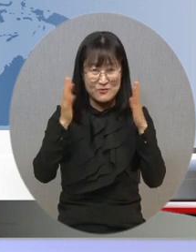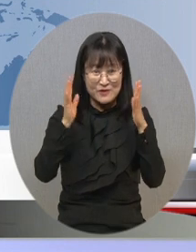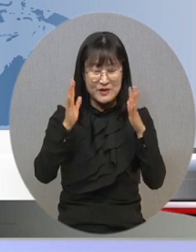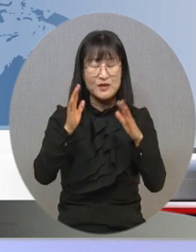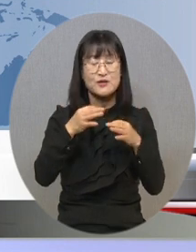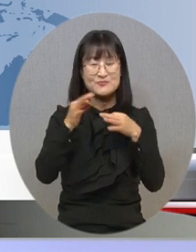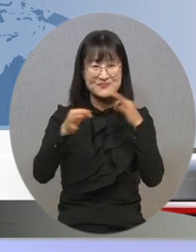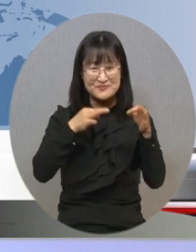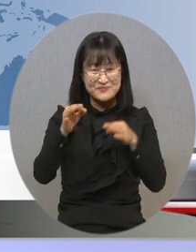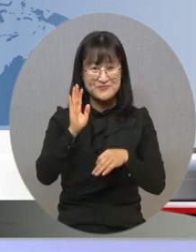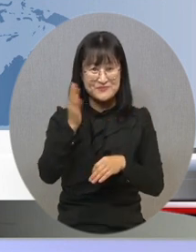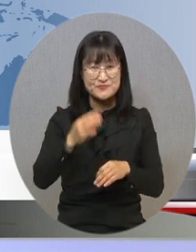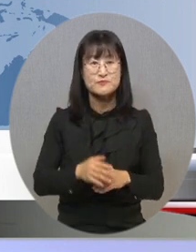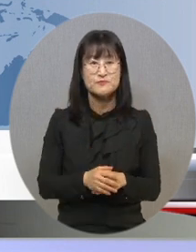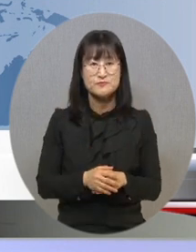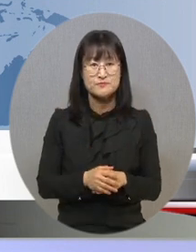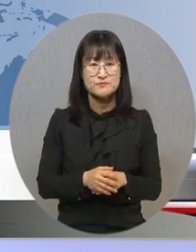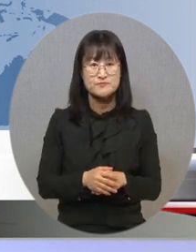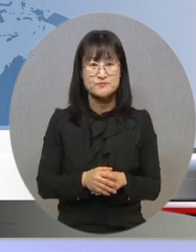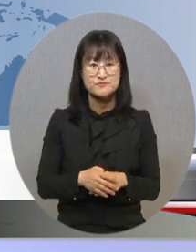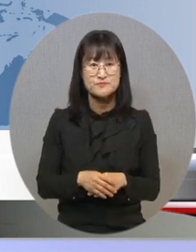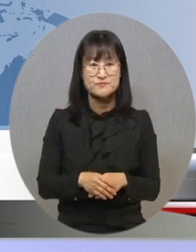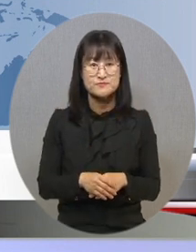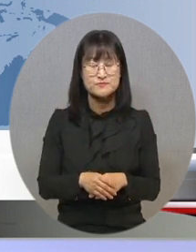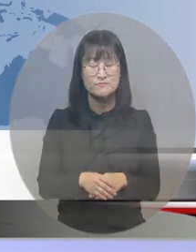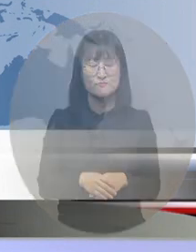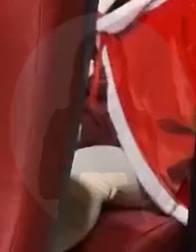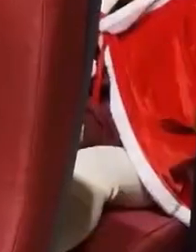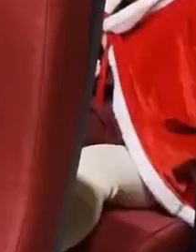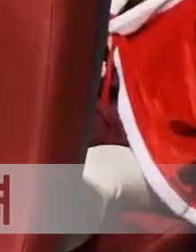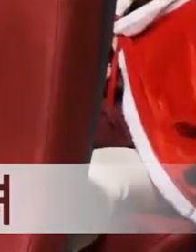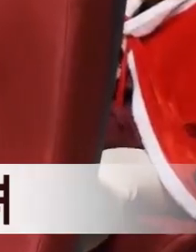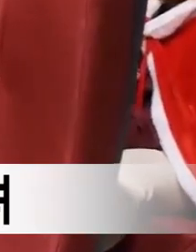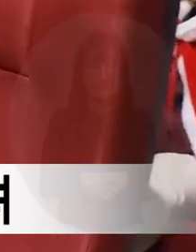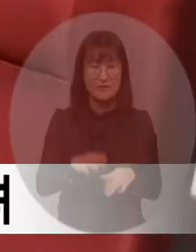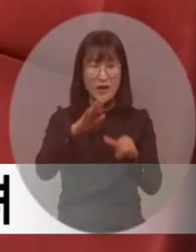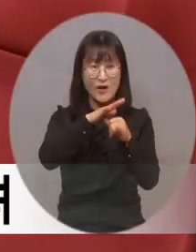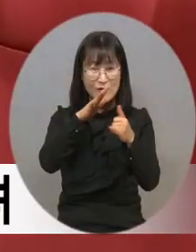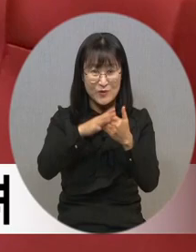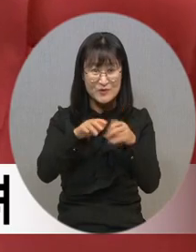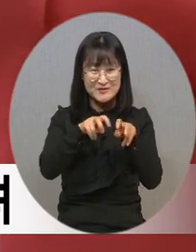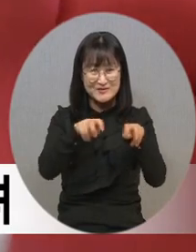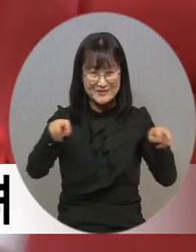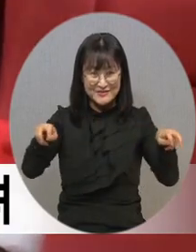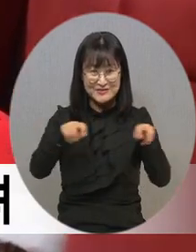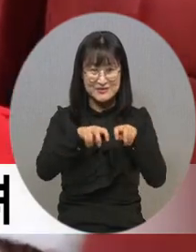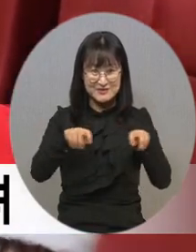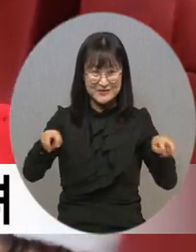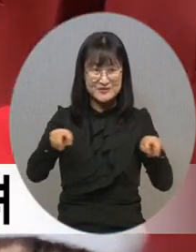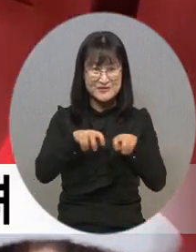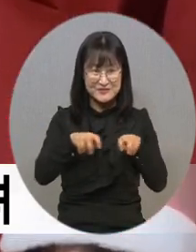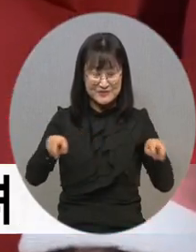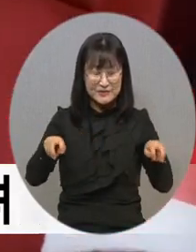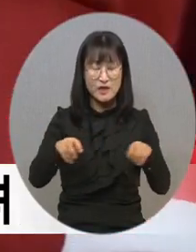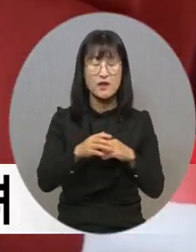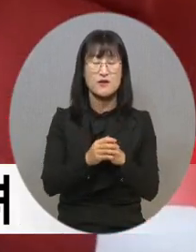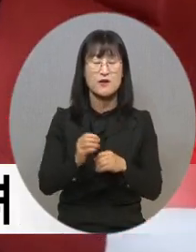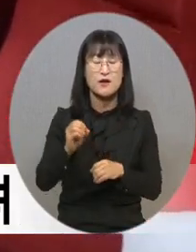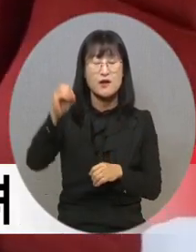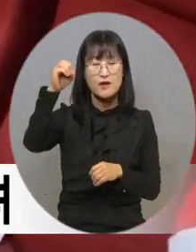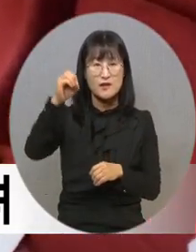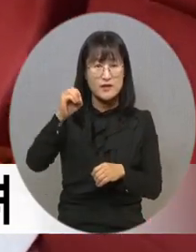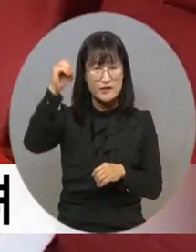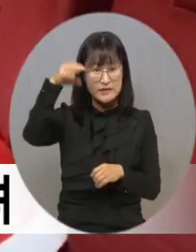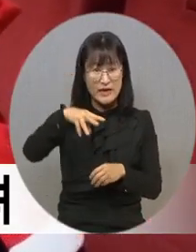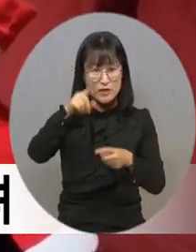가득한 시간이었는데요. 정운성 기자입니다. 어린이 관객들이 입장하고 있는 이곳은 양주시